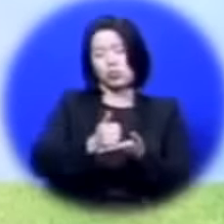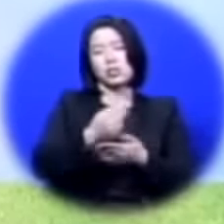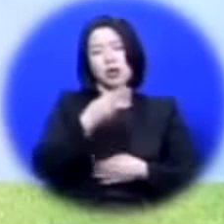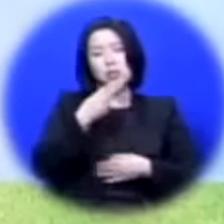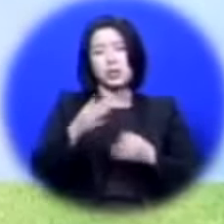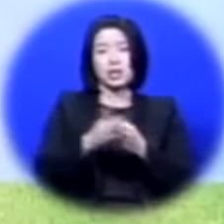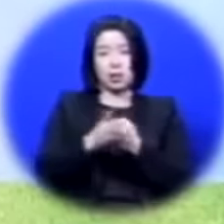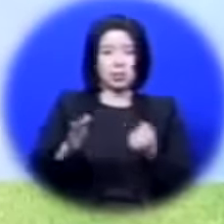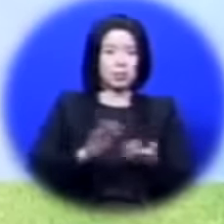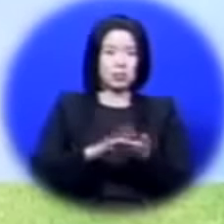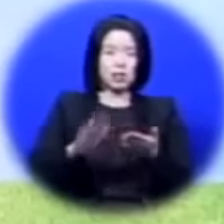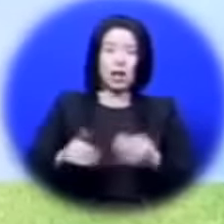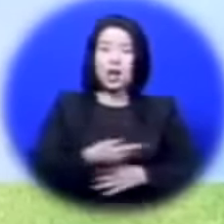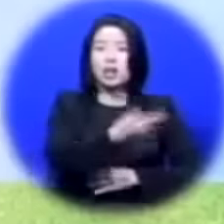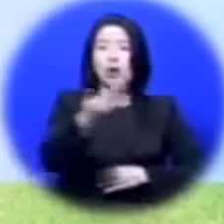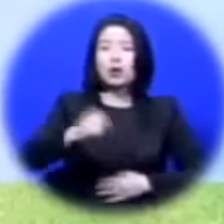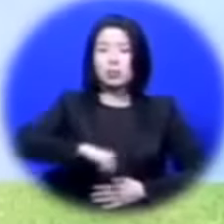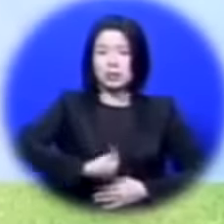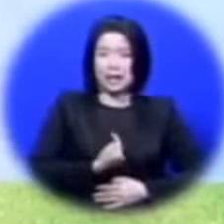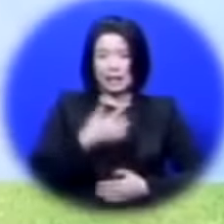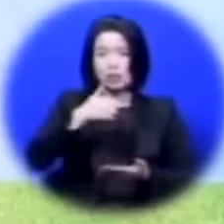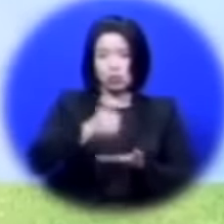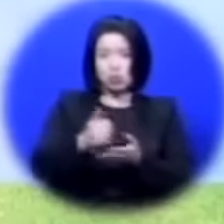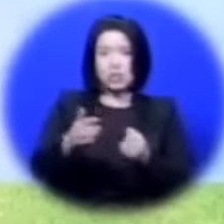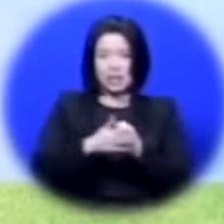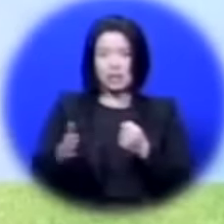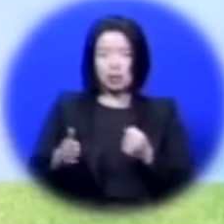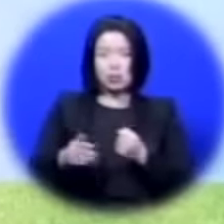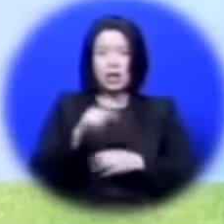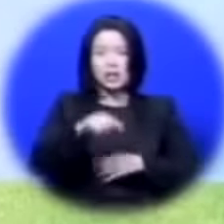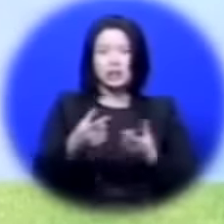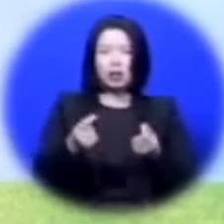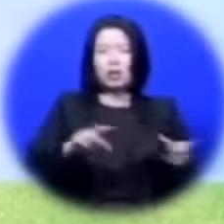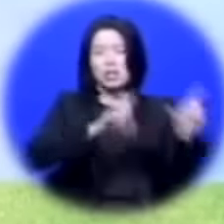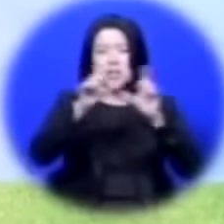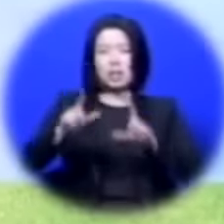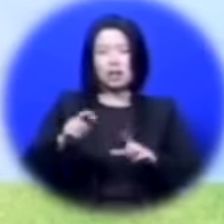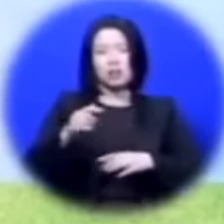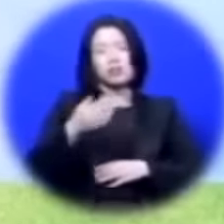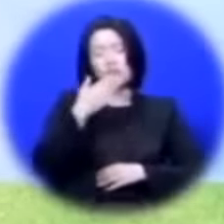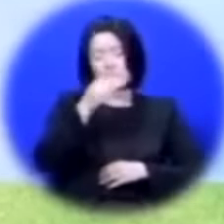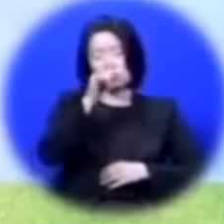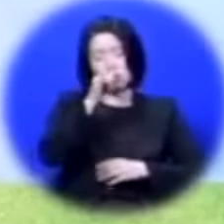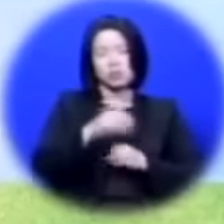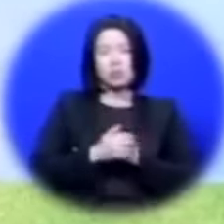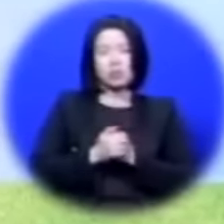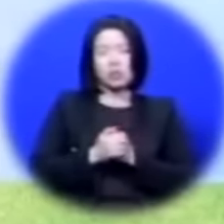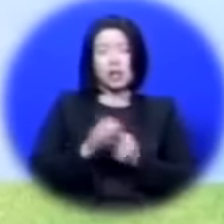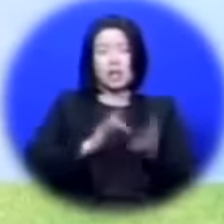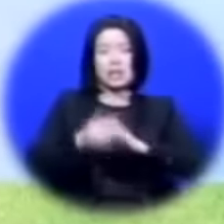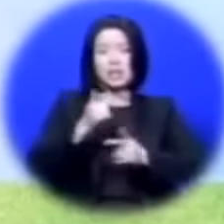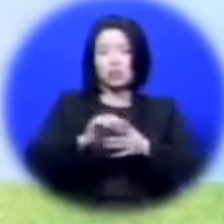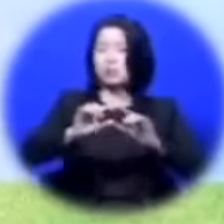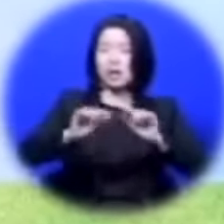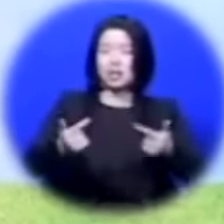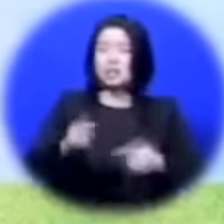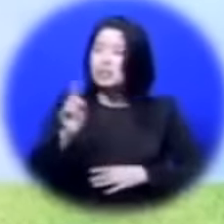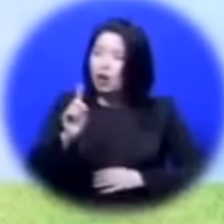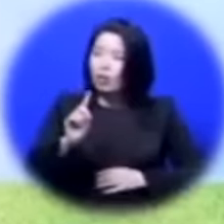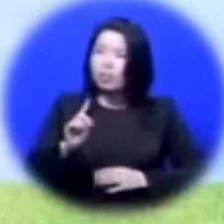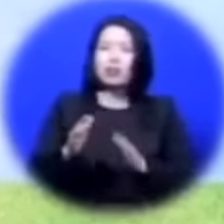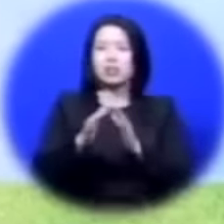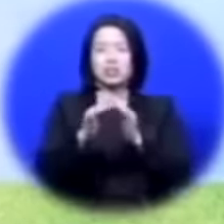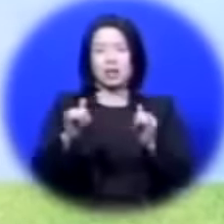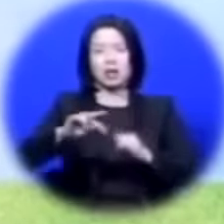그래요 여러분 자신이 주인이니까 그런 삶을 사는 거예요 예수님 아닌 그 어떤 분도 주인이